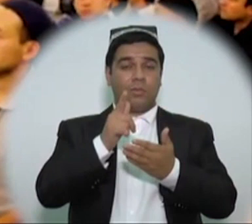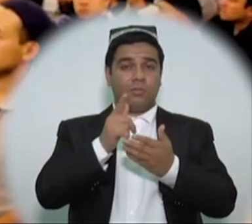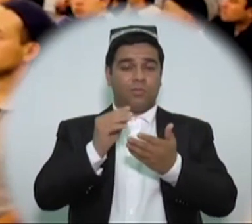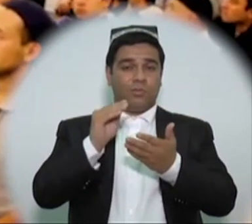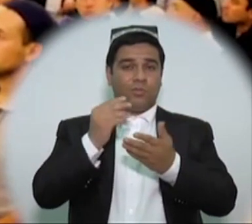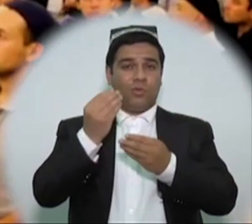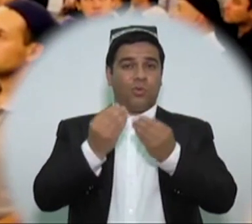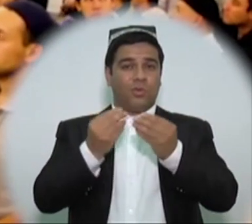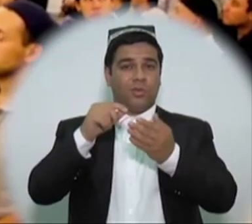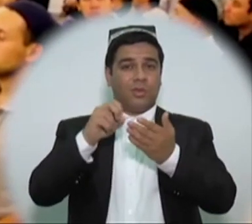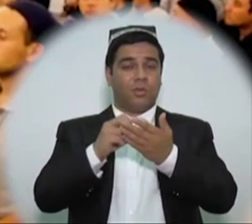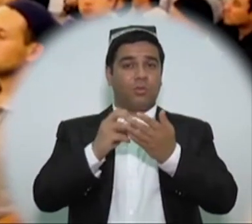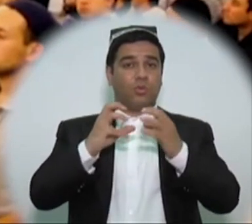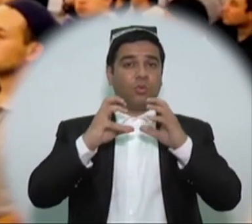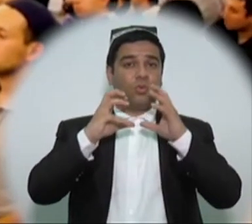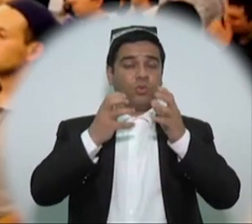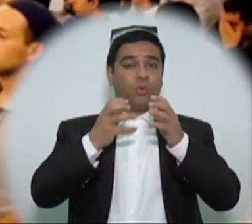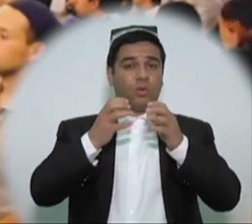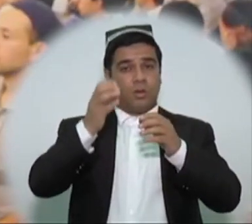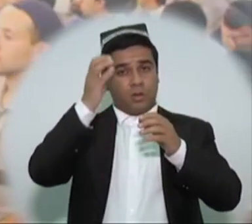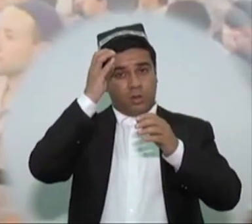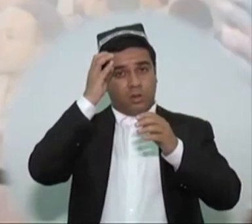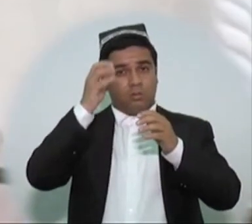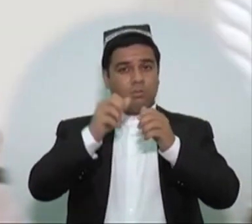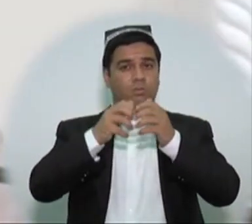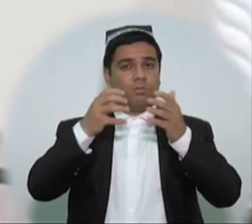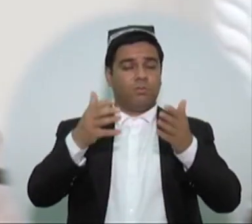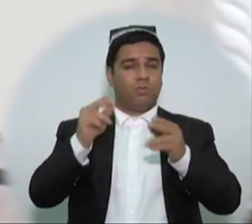o'ynatib dunyoni ilmga ko'mib